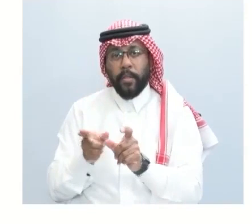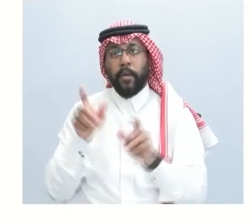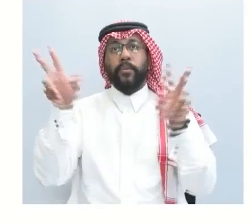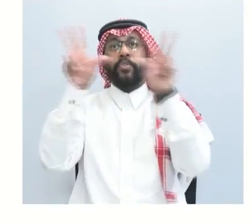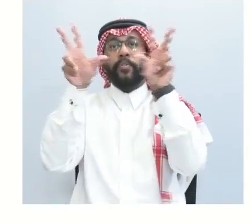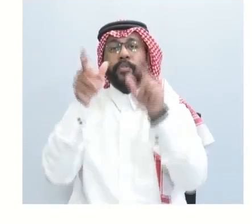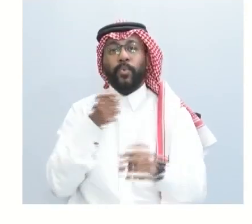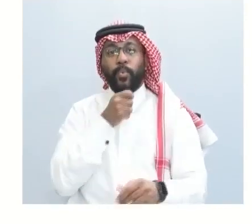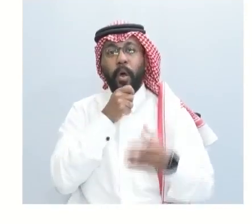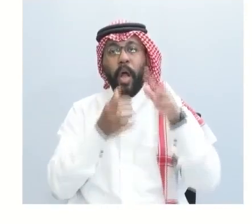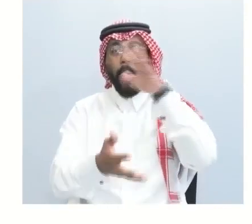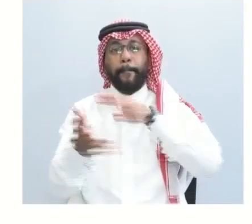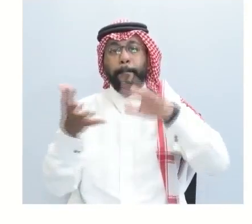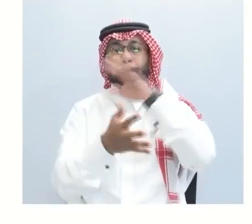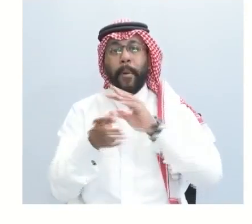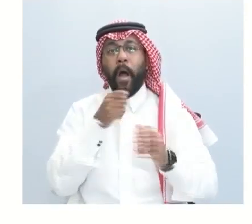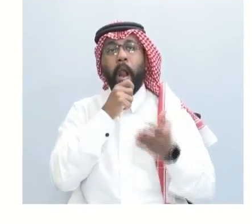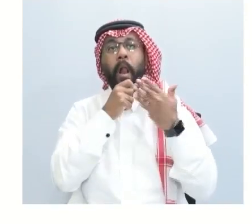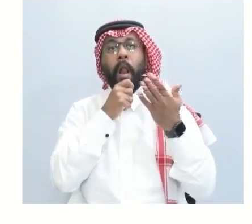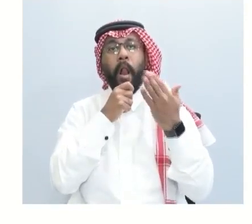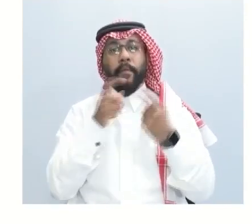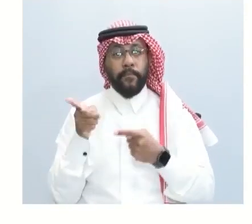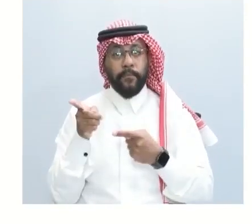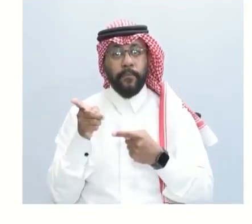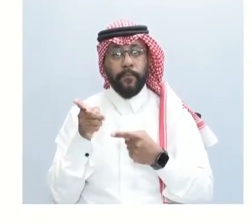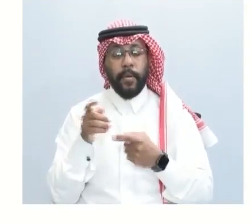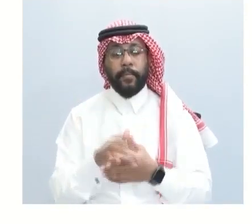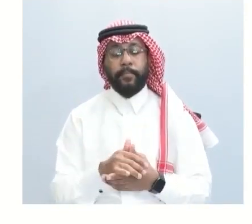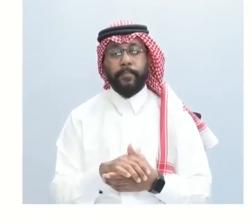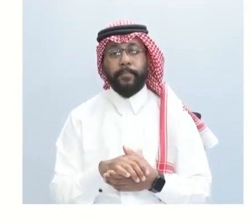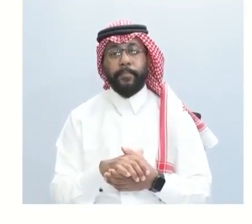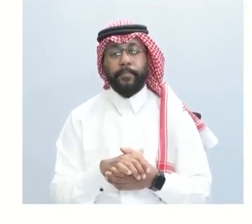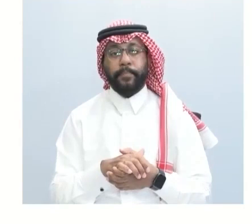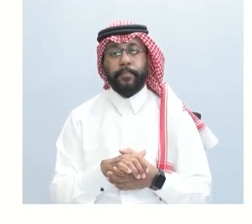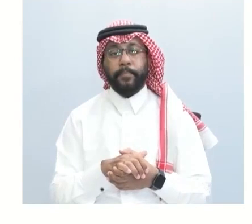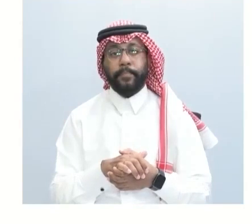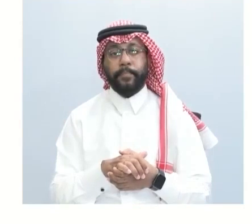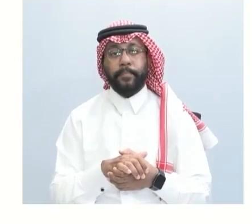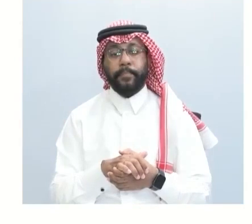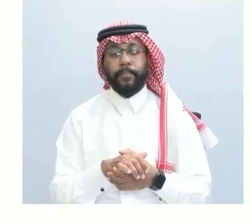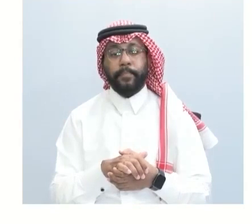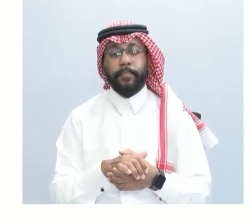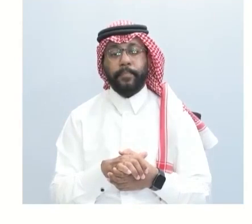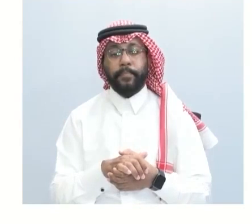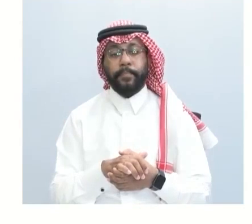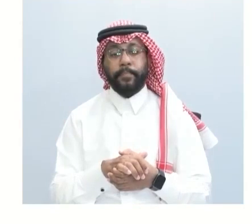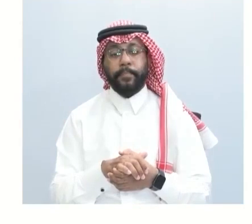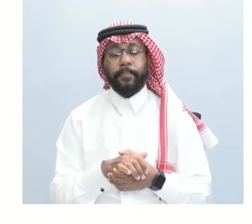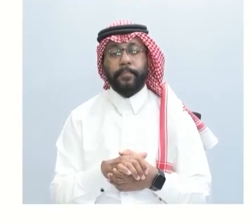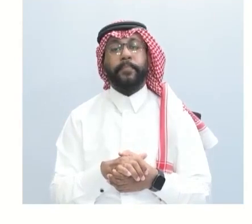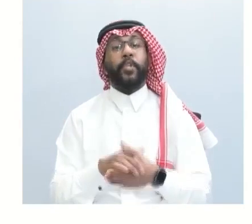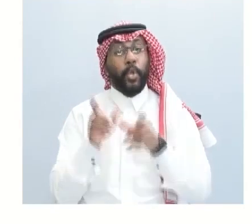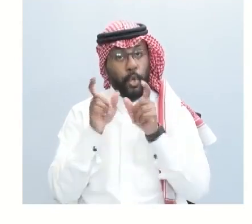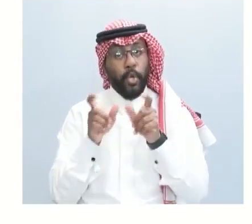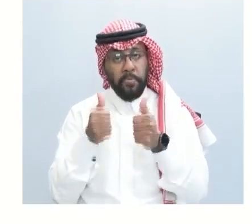الاخبار هل هي المواقف المتميه ام غير المنتميه جميل احسنتم هنا طبعا